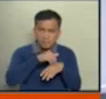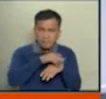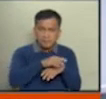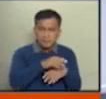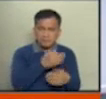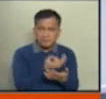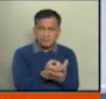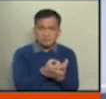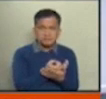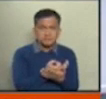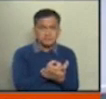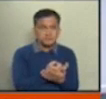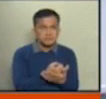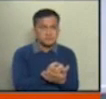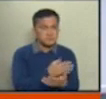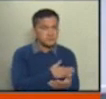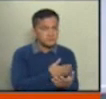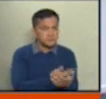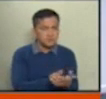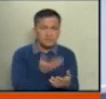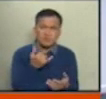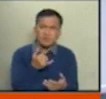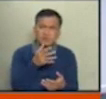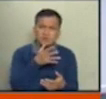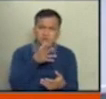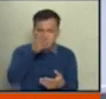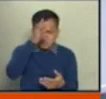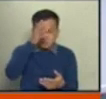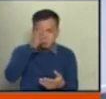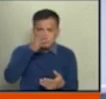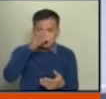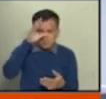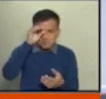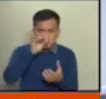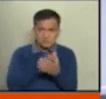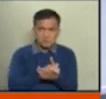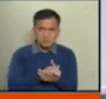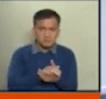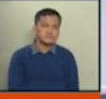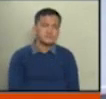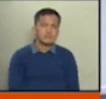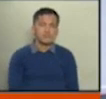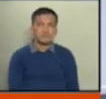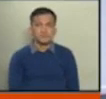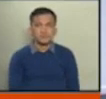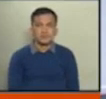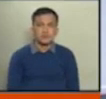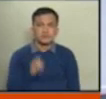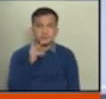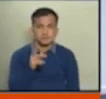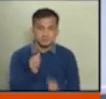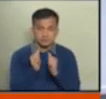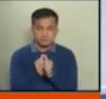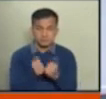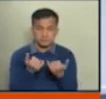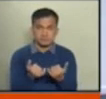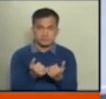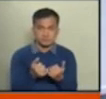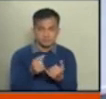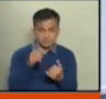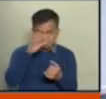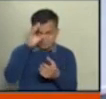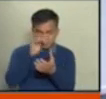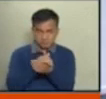yung anak ko po. O bakit yung magulang ni lalaki ang nagpapadala? Hindi po namin alam na pinapadalan po nila yan. So magkasama na ngayon itong si lalaki at saka